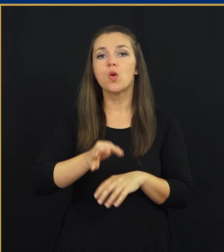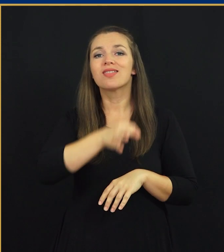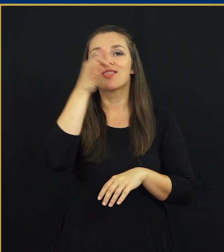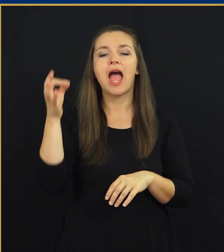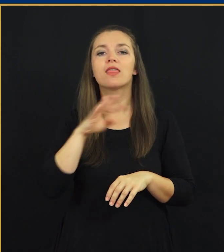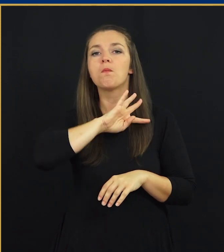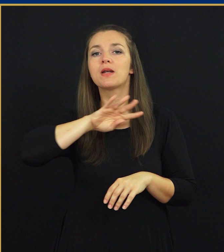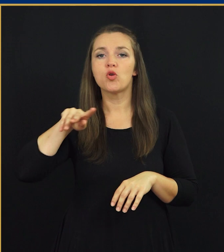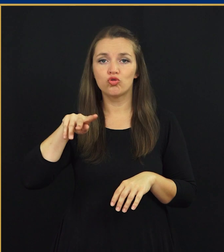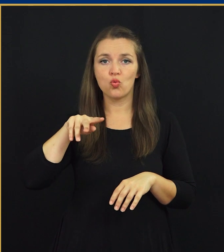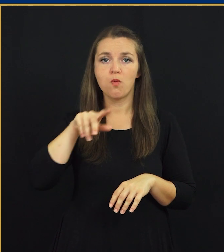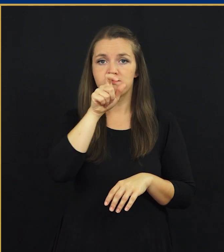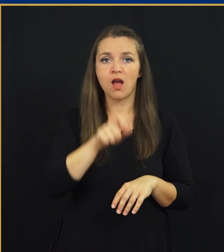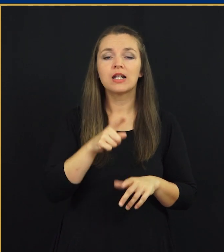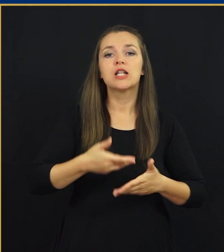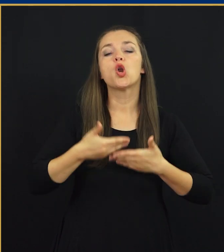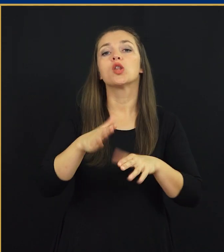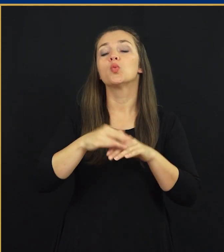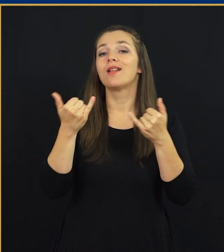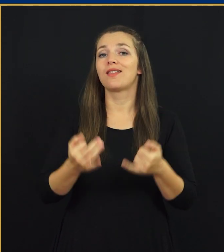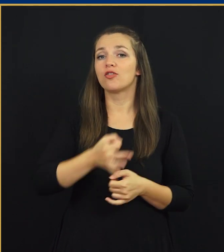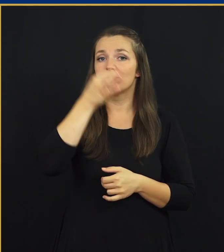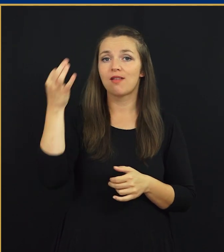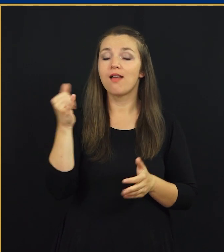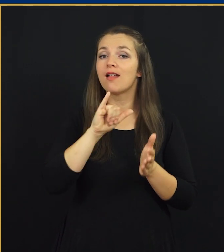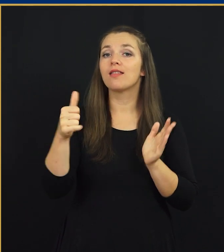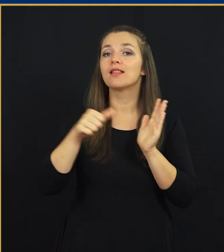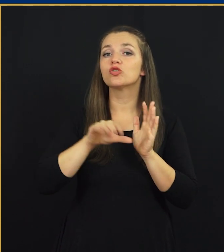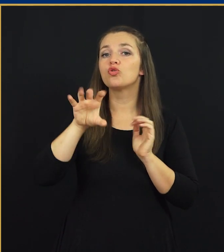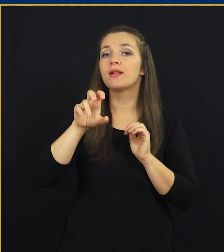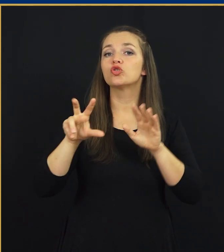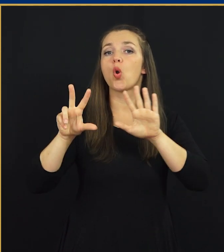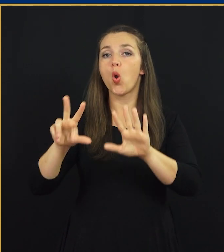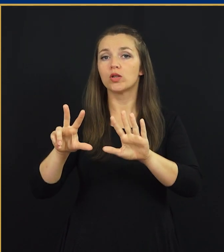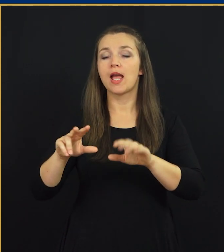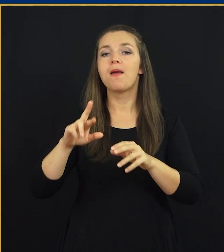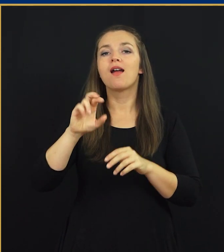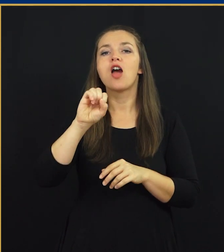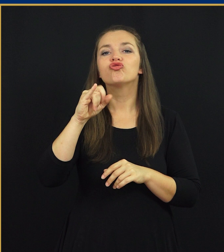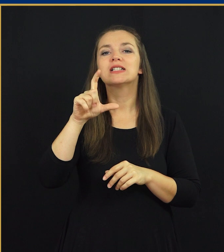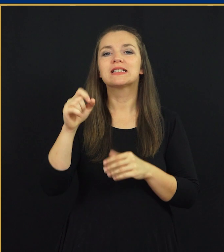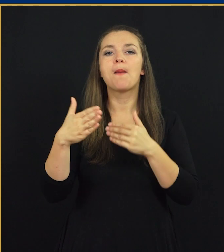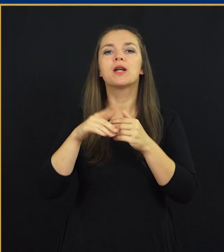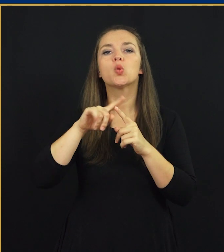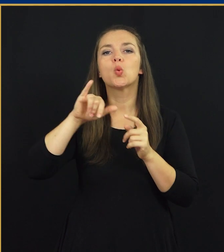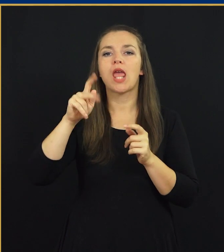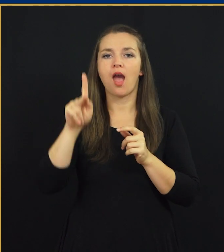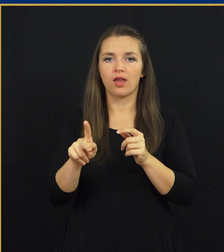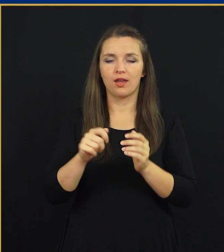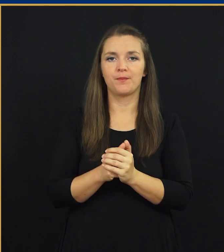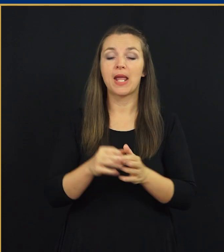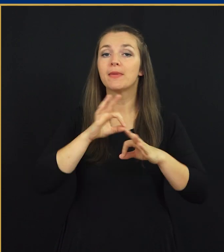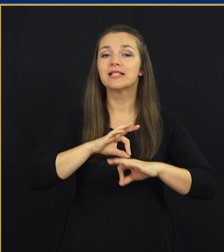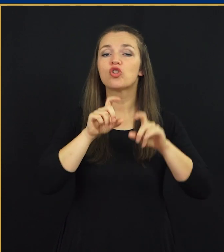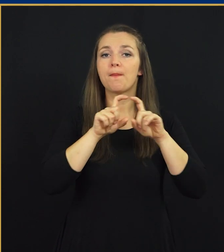dnevu Primoža Trubarja, ki se je rodil na današnji dan leta 1508 v Rašici pri Turjaku.